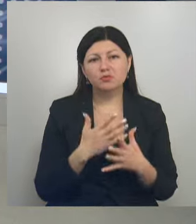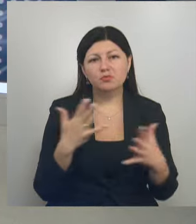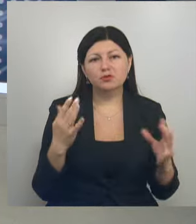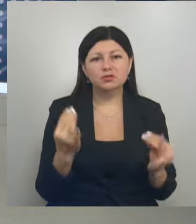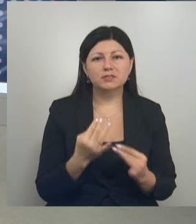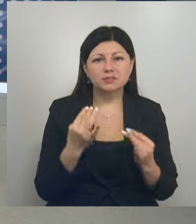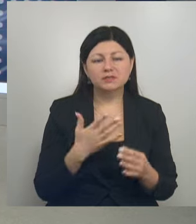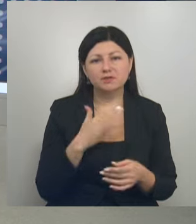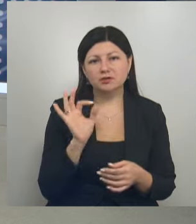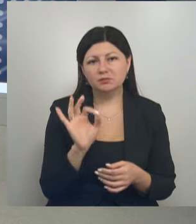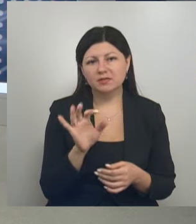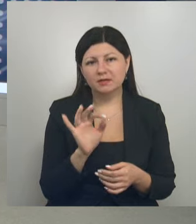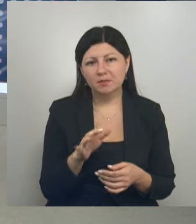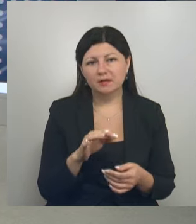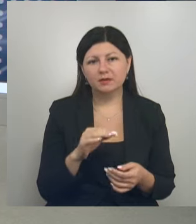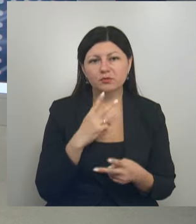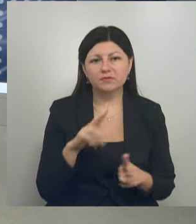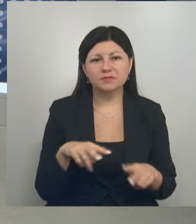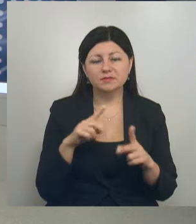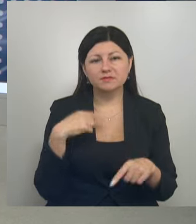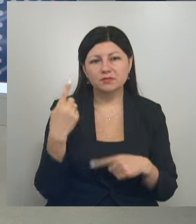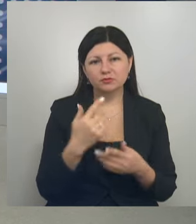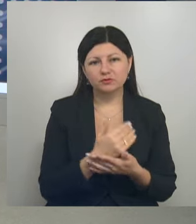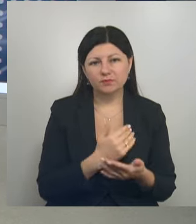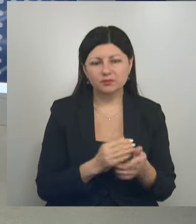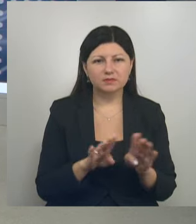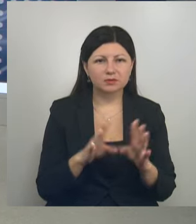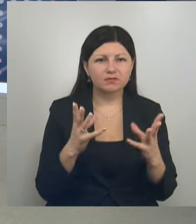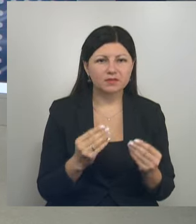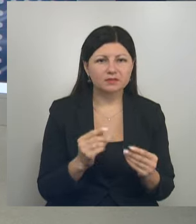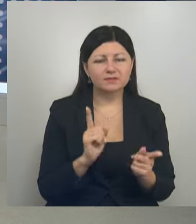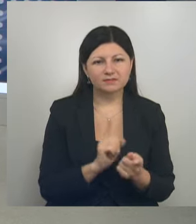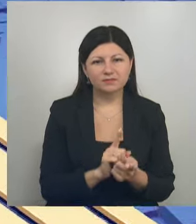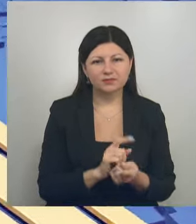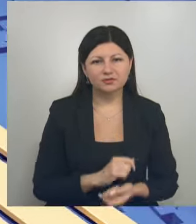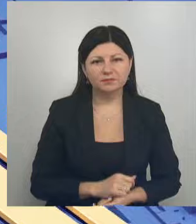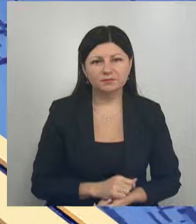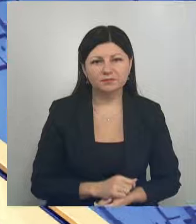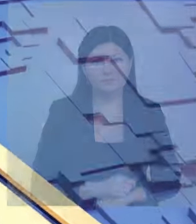интересного в нашем телеграм-канале. Увидимся уже в следующих выпусках такого дня. До встречи!